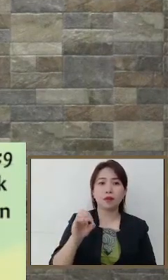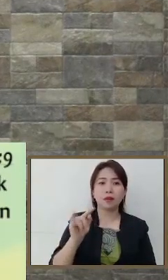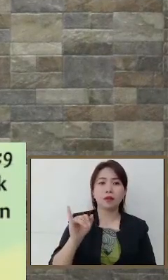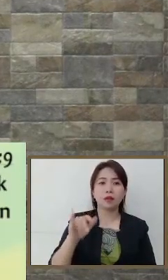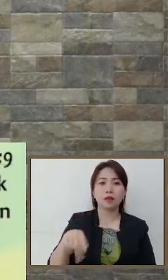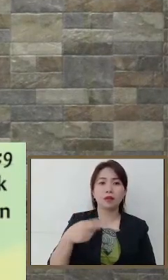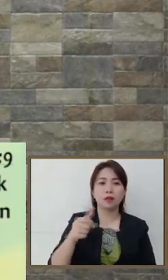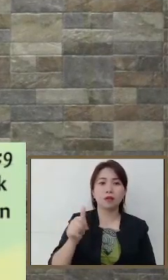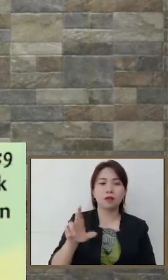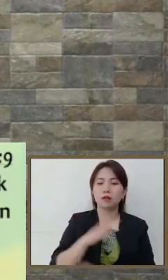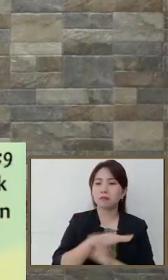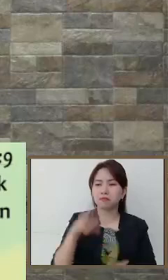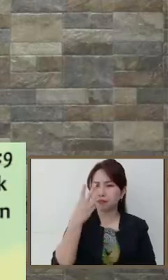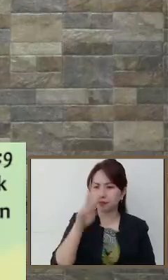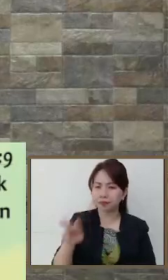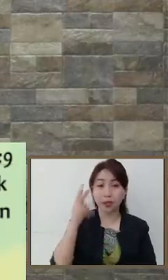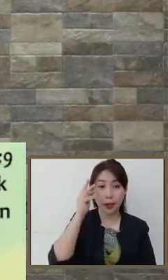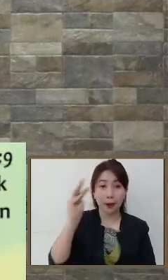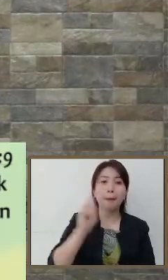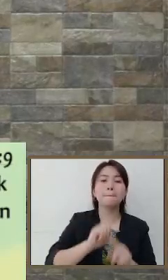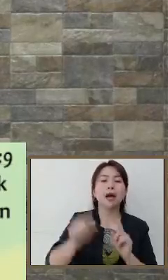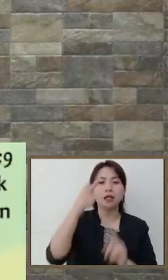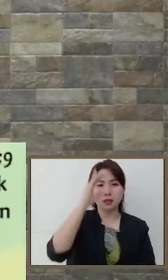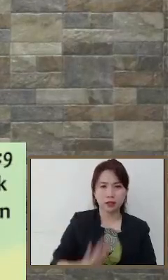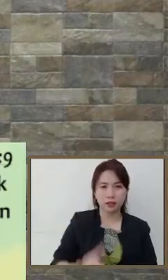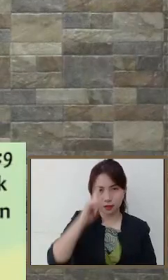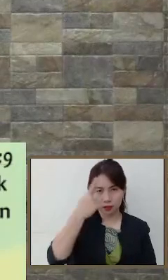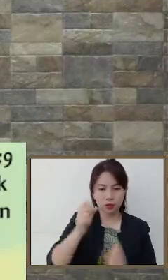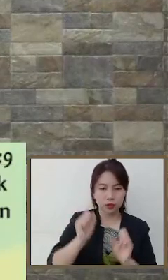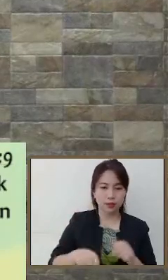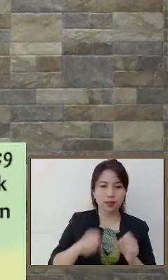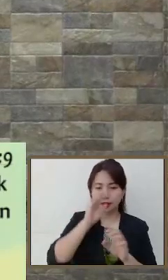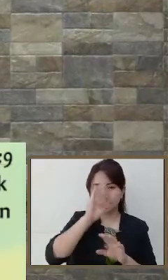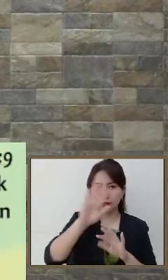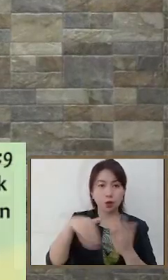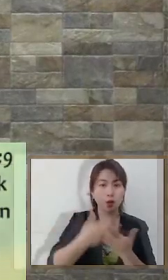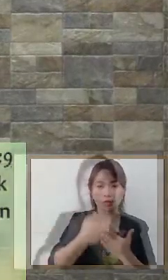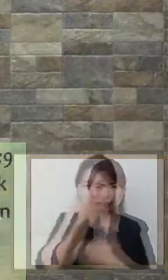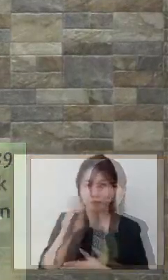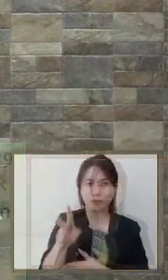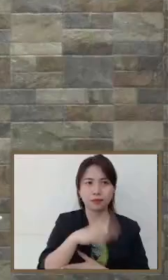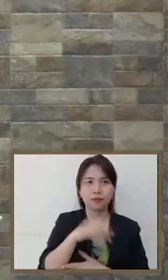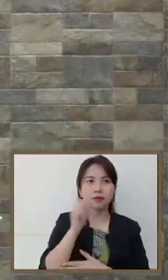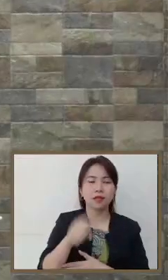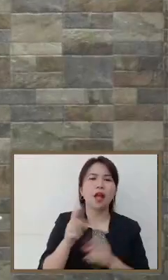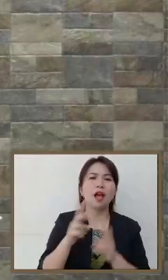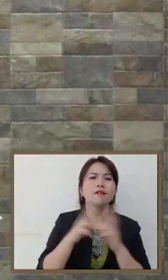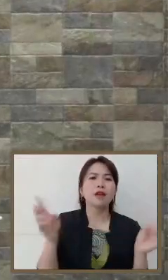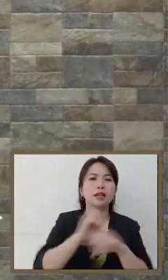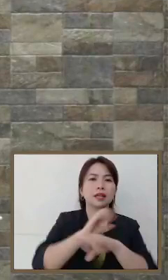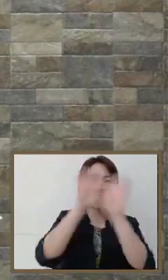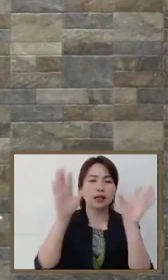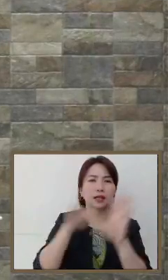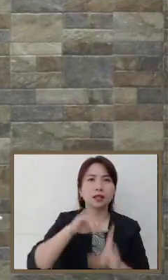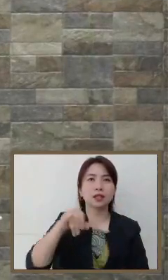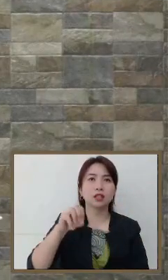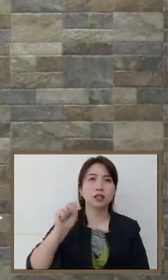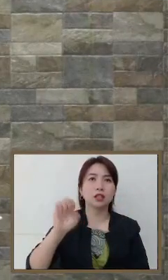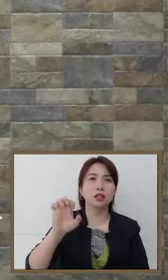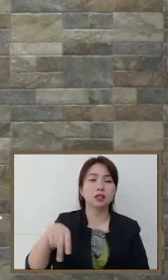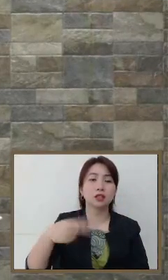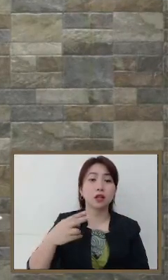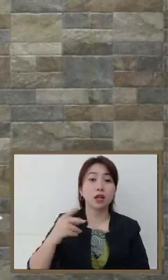Walang ibang nakakakita kundi ang Diyos tamang ang nakakakita at maliwanag kay Joseph na ang aking Diyos sa